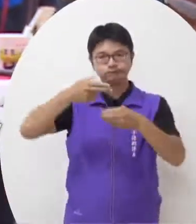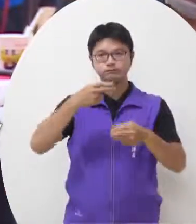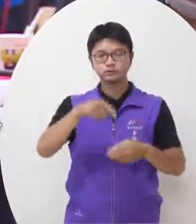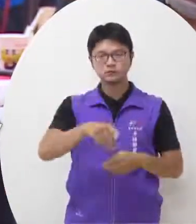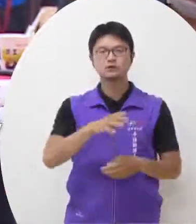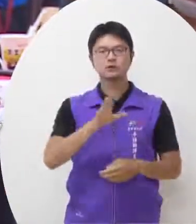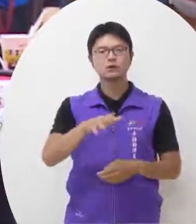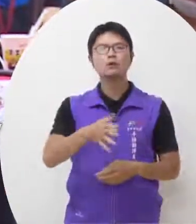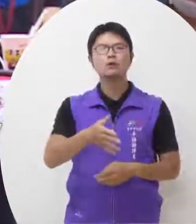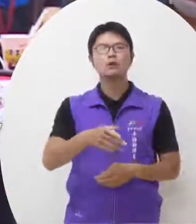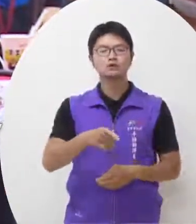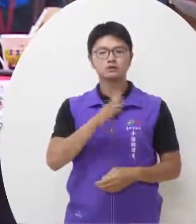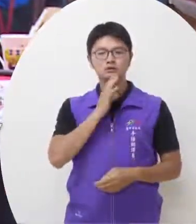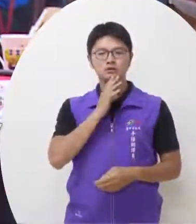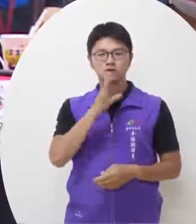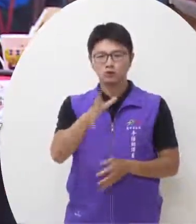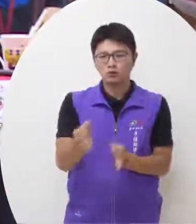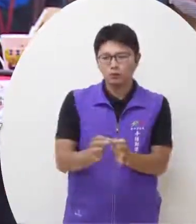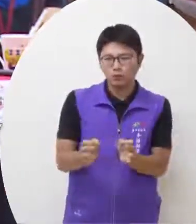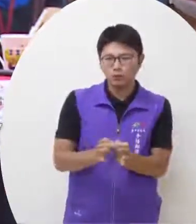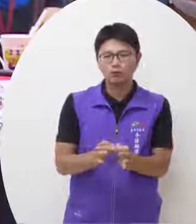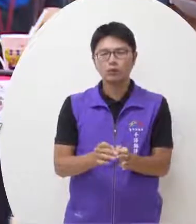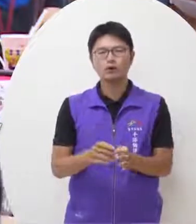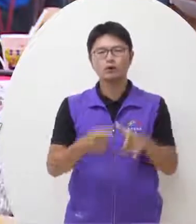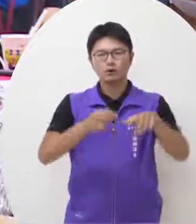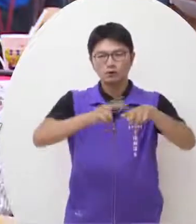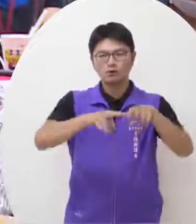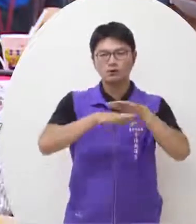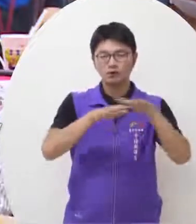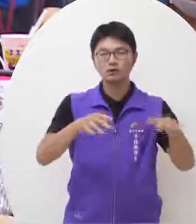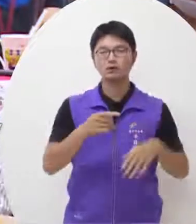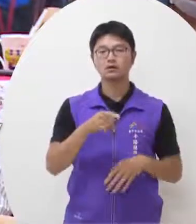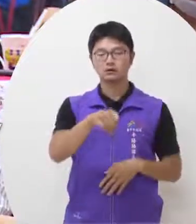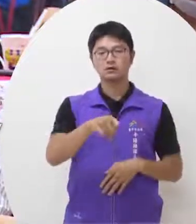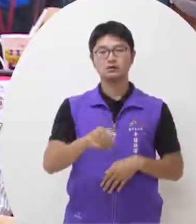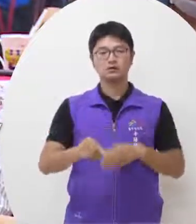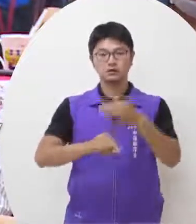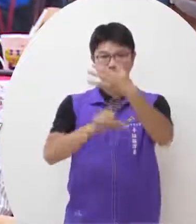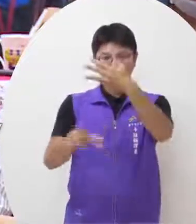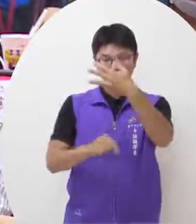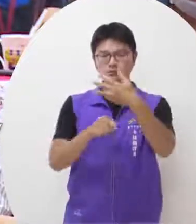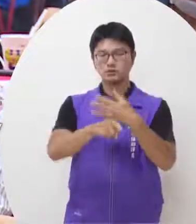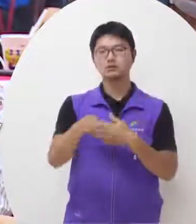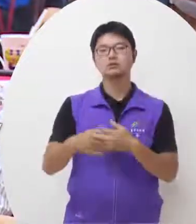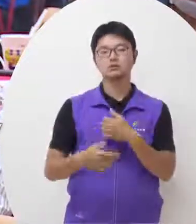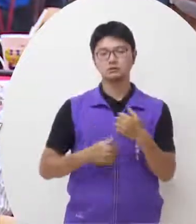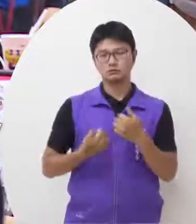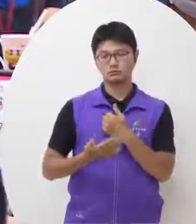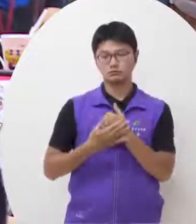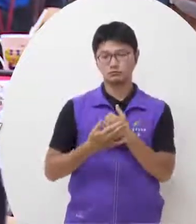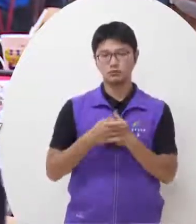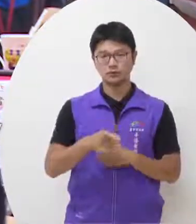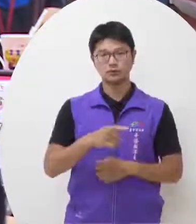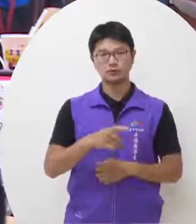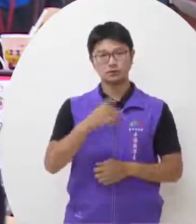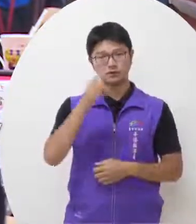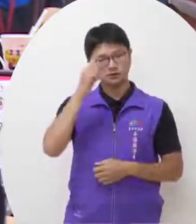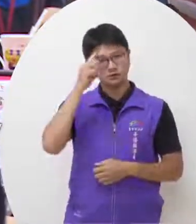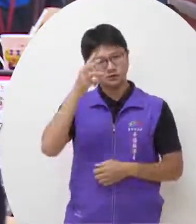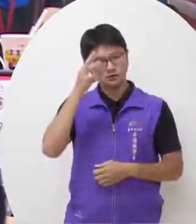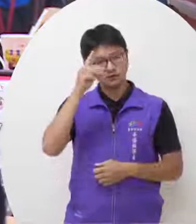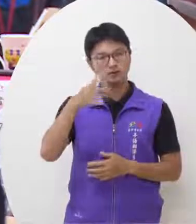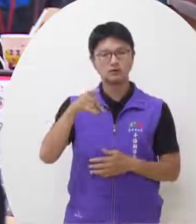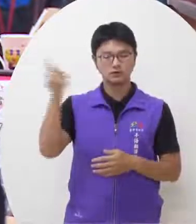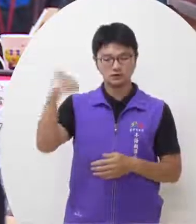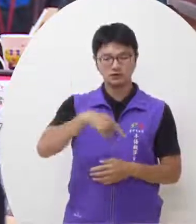博。那也谢谢建设局哈，上个月一个月哈，整个月就是几乎就是几天几天就每天来看